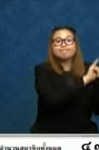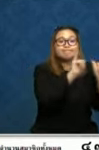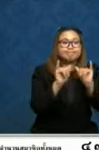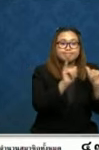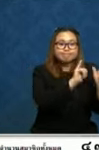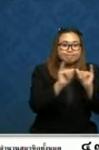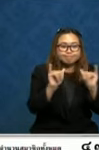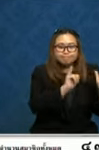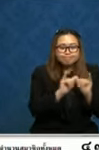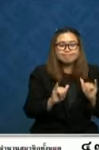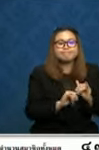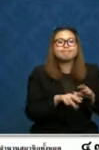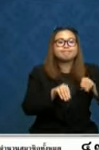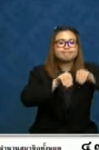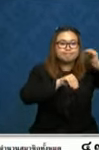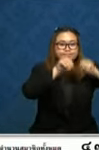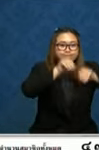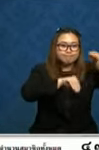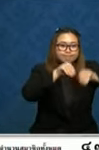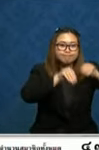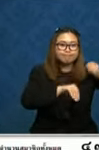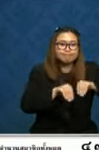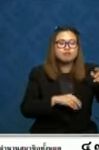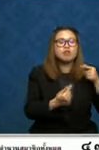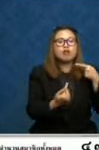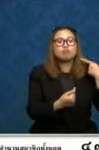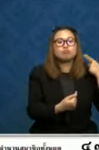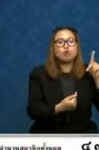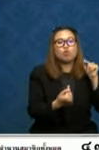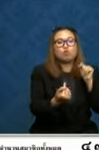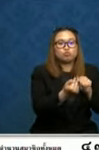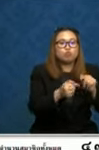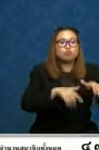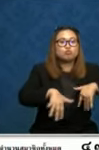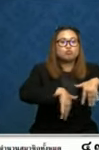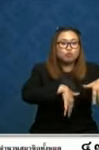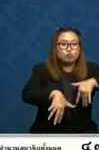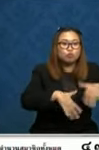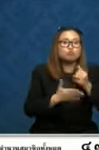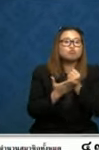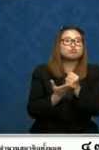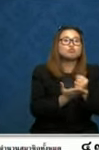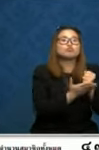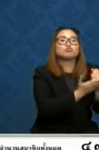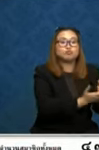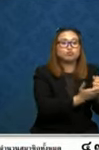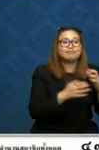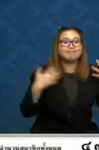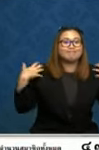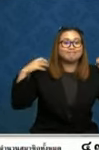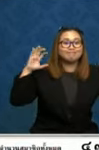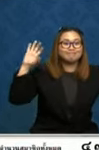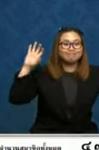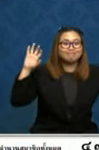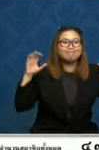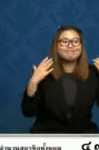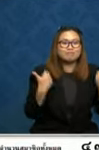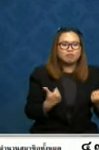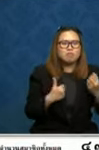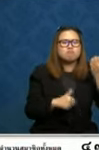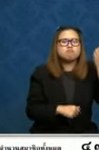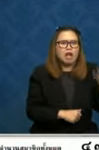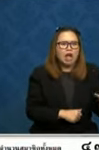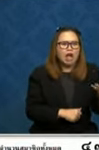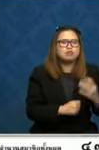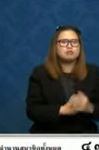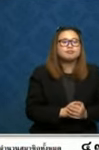มันจะช่วยให้พี่น้องประชาชนได้รับประโยชน์จากงบประมาณแผ่นดินของเราวันนี้ข้าราชการเราเนี่ยครับมีมากเกินความจำเป็นเ